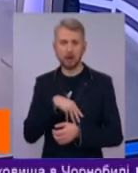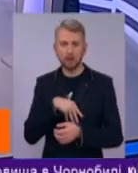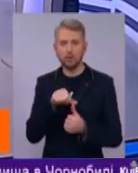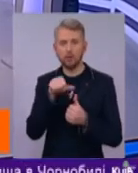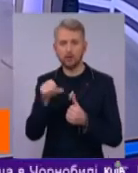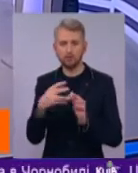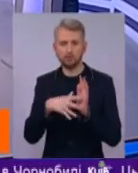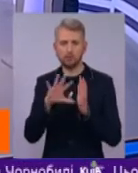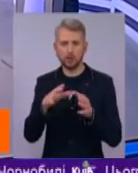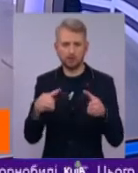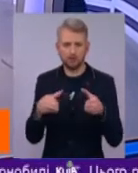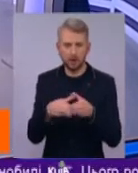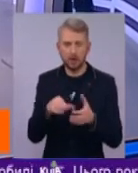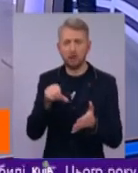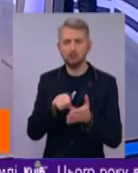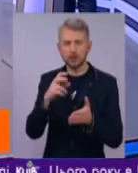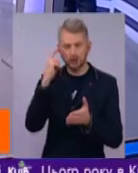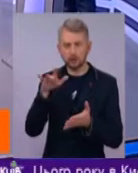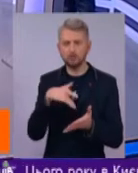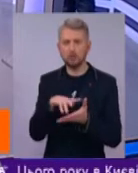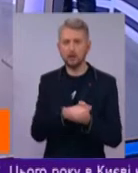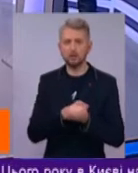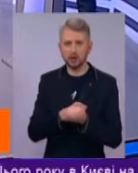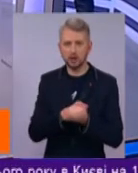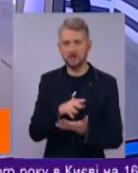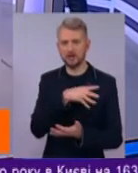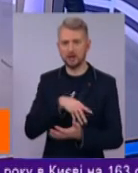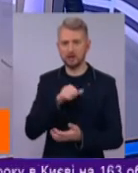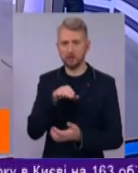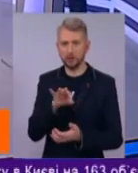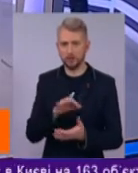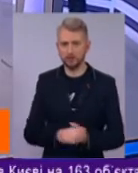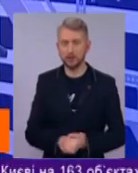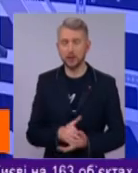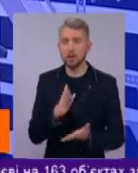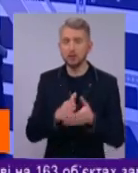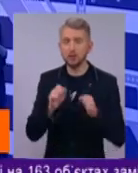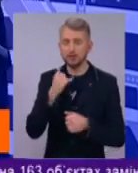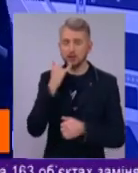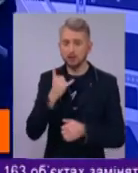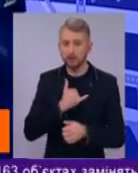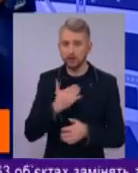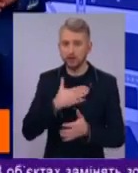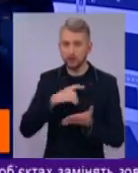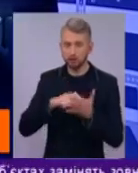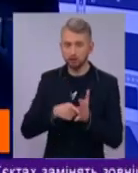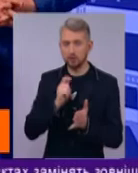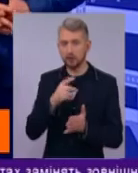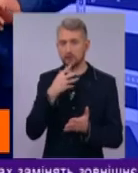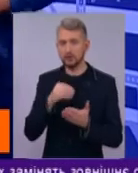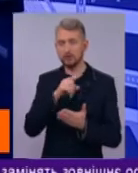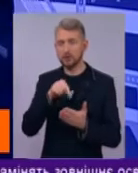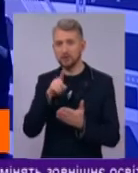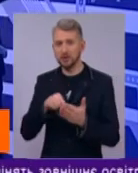бригади, член Київської міської спілки ветеранів АТО. Олександр, вітаю Доброго вас. Доброго вечора. Шановні глядачі, є можливість зателефонувати до нашої студії, поставити свої